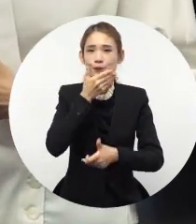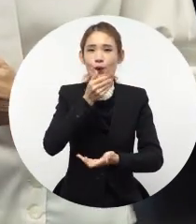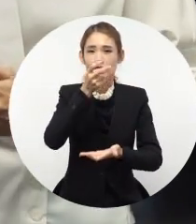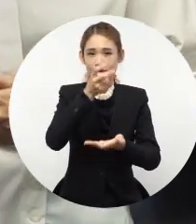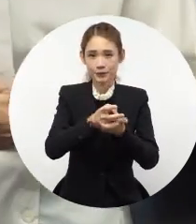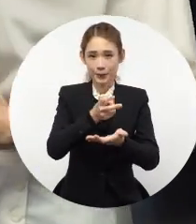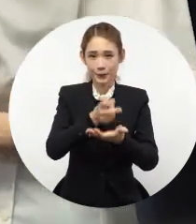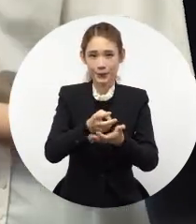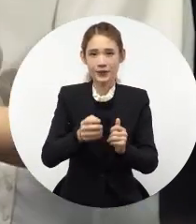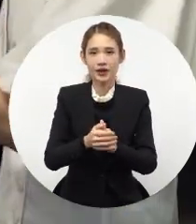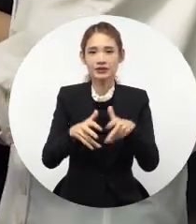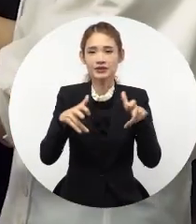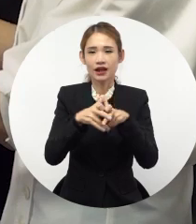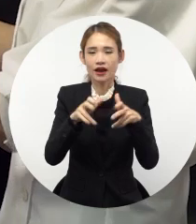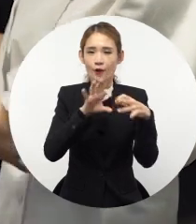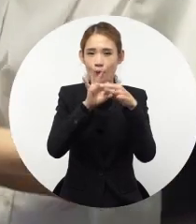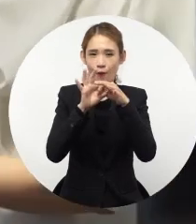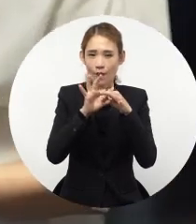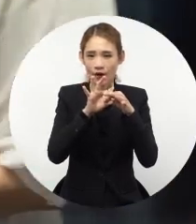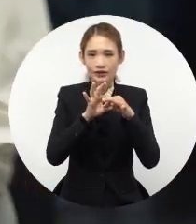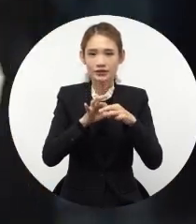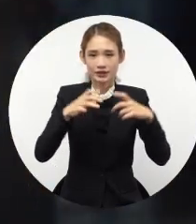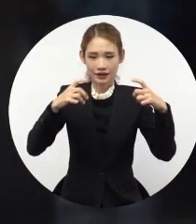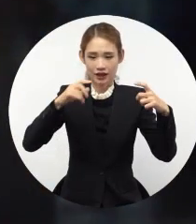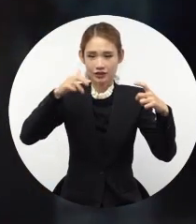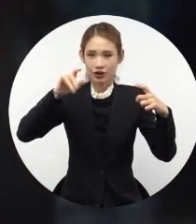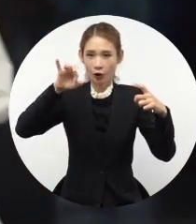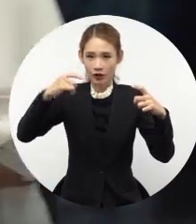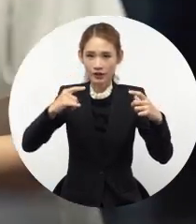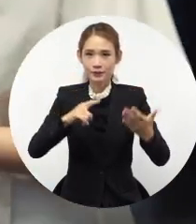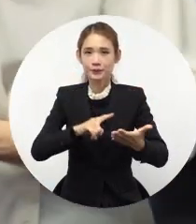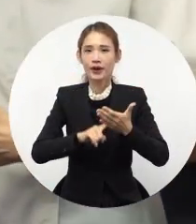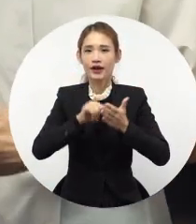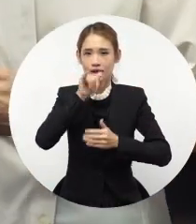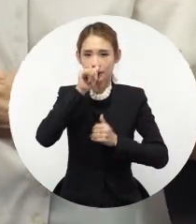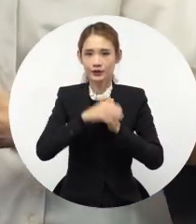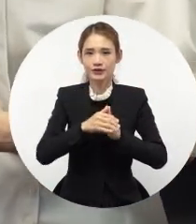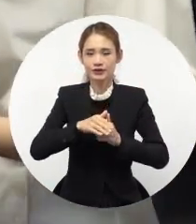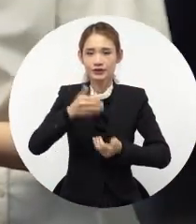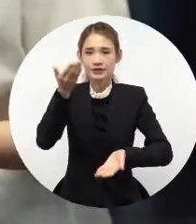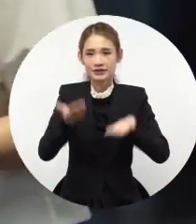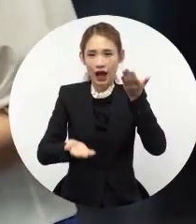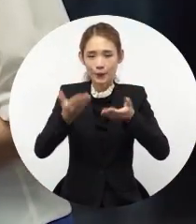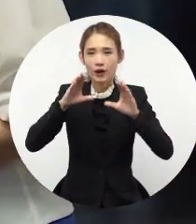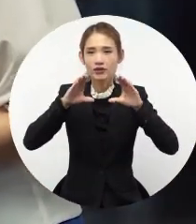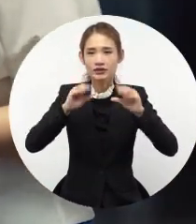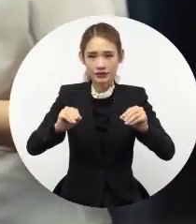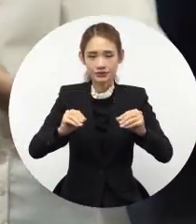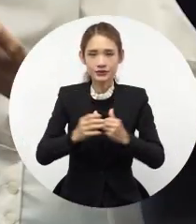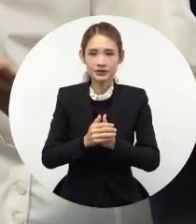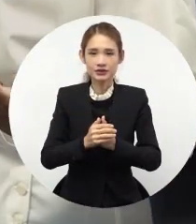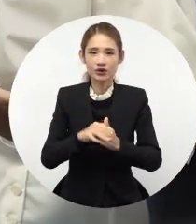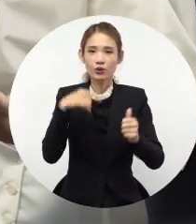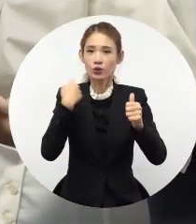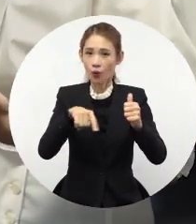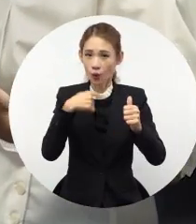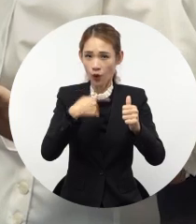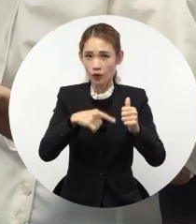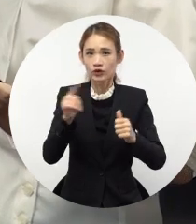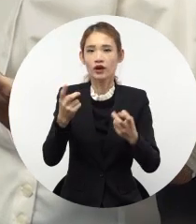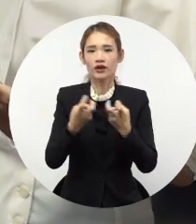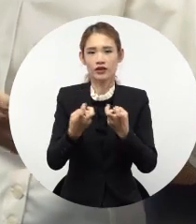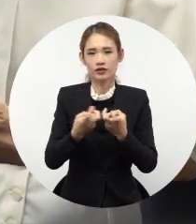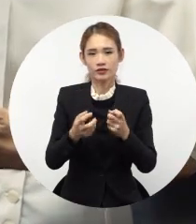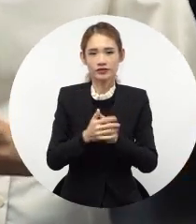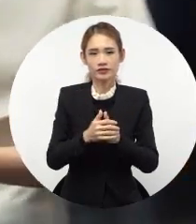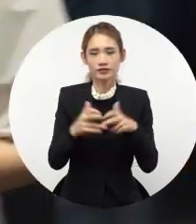장애인 복지법 은요, 장애인과 관련된 정의도 여기 나와 있고요. 차별 금지, 장애인의 교육은